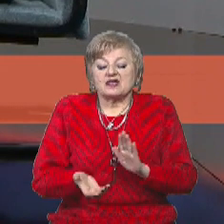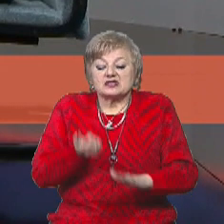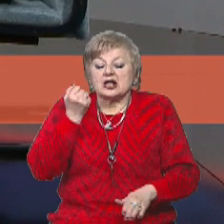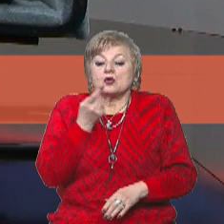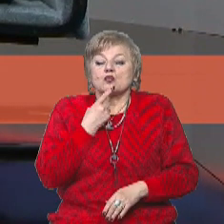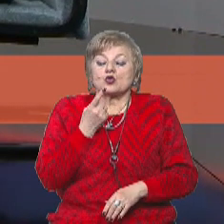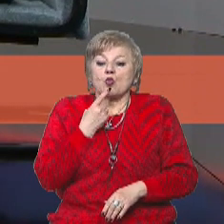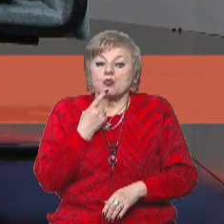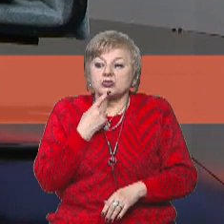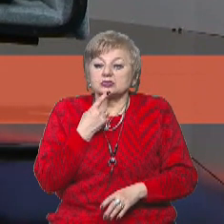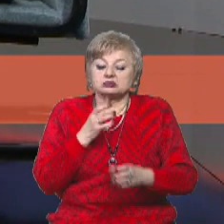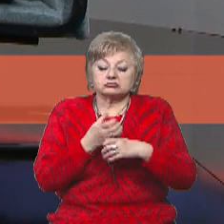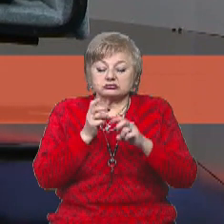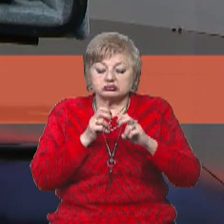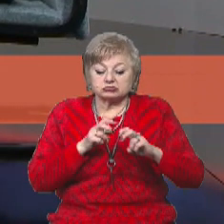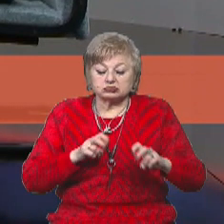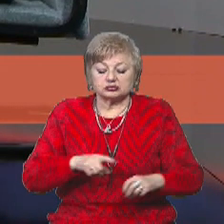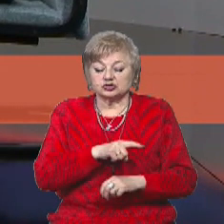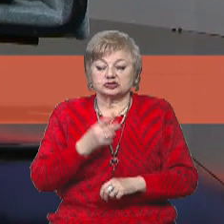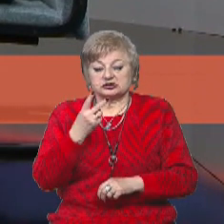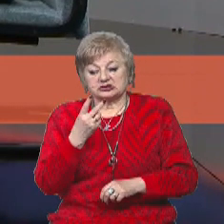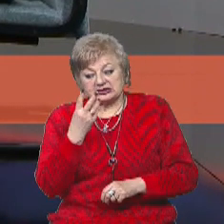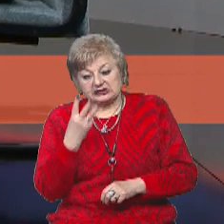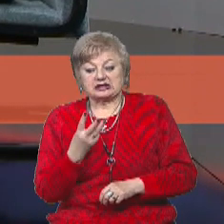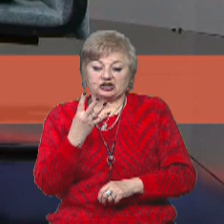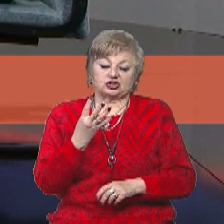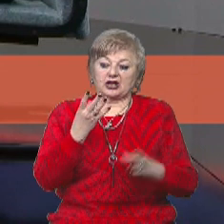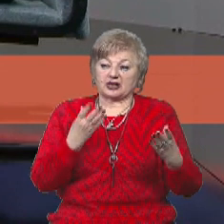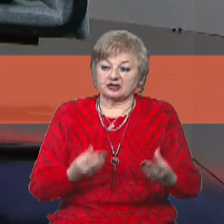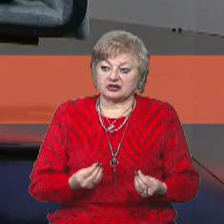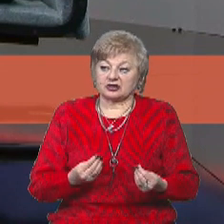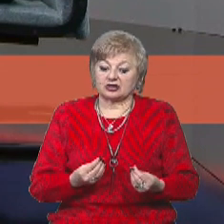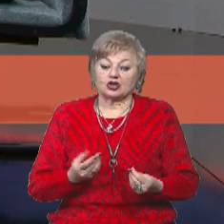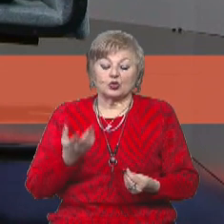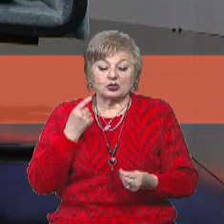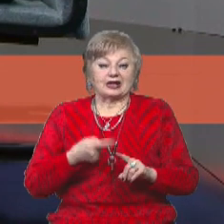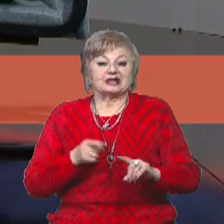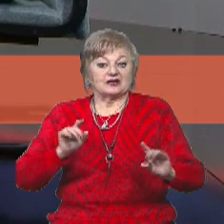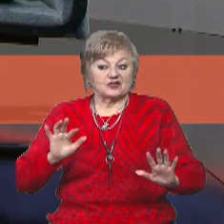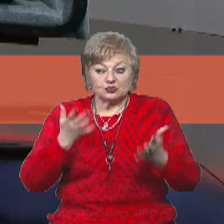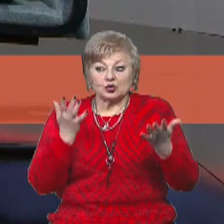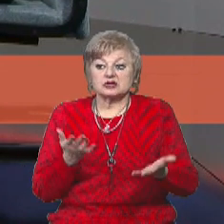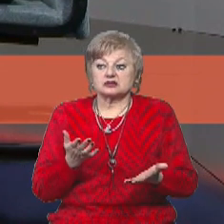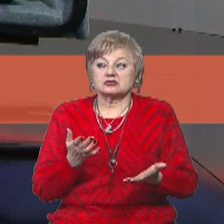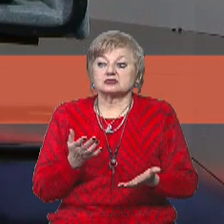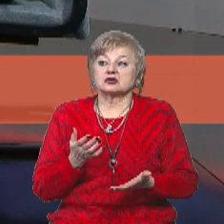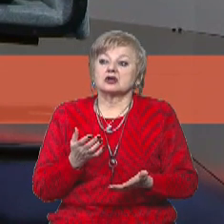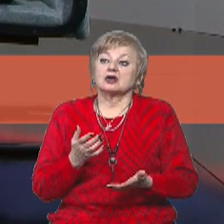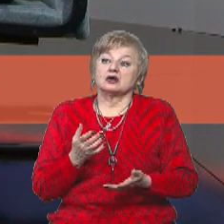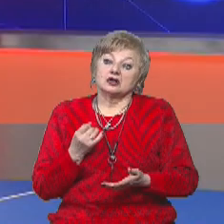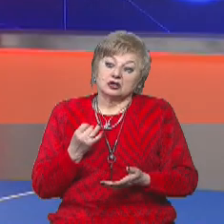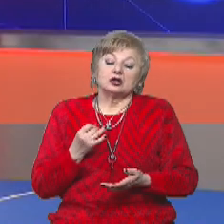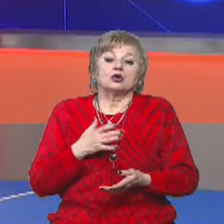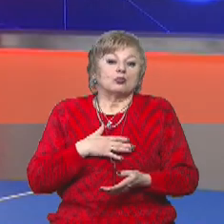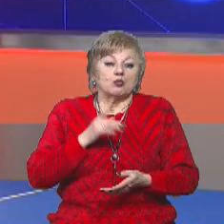там через 4 чи 3 дні після того, як це відбувалося в суботу, да? І